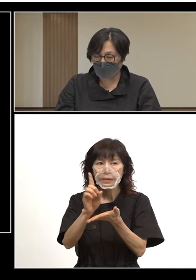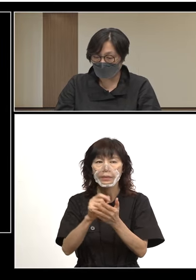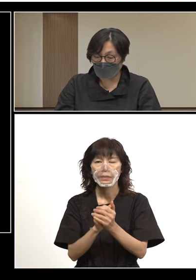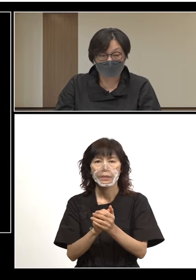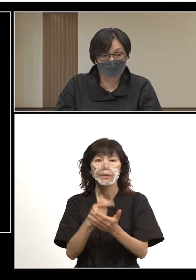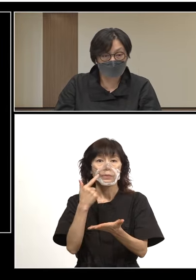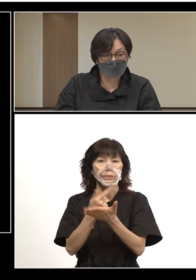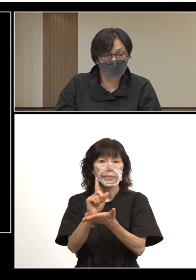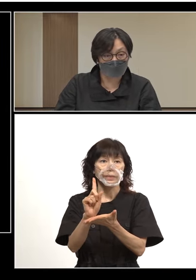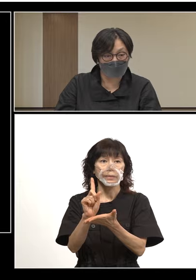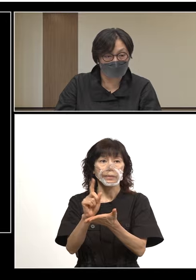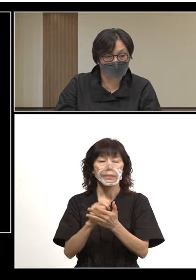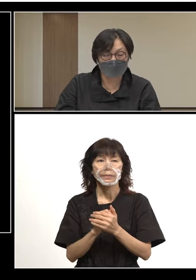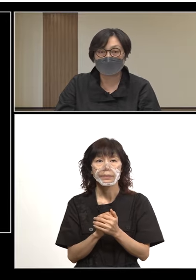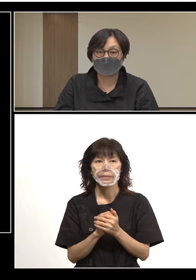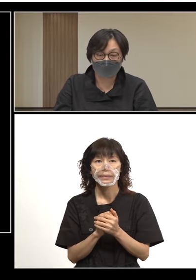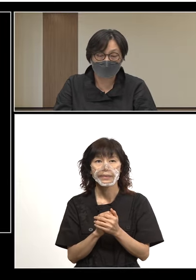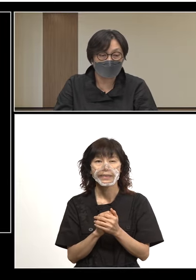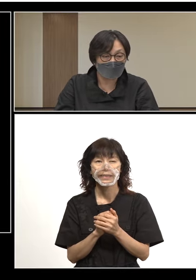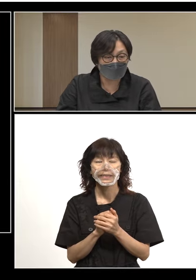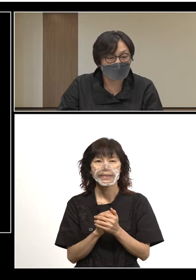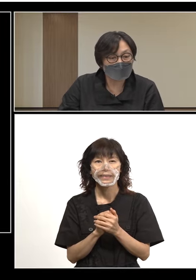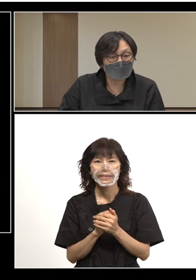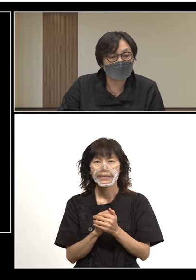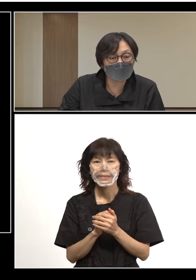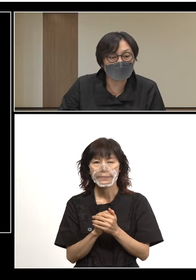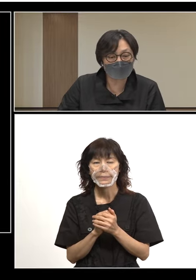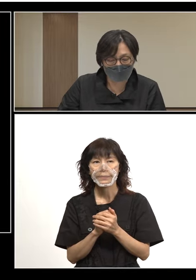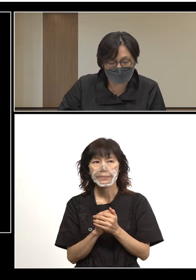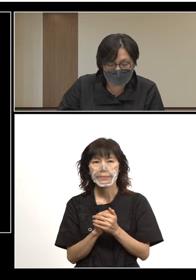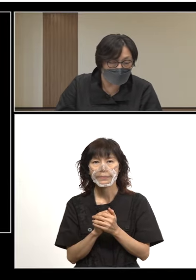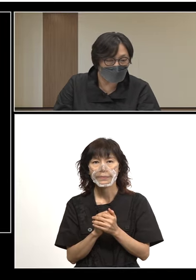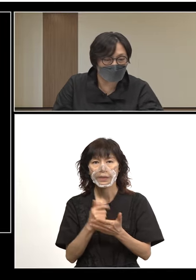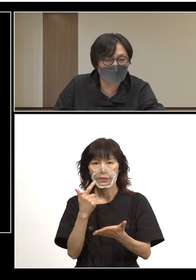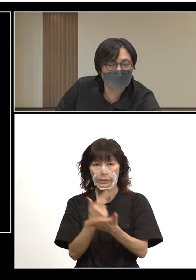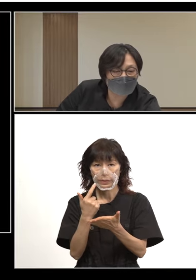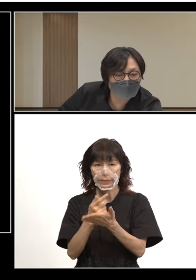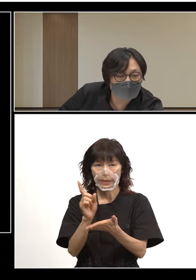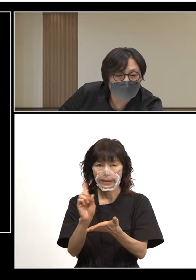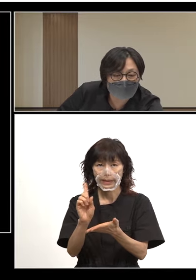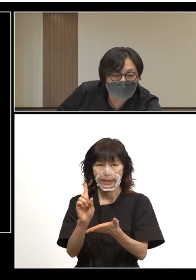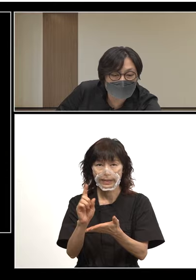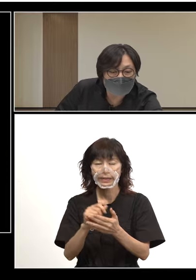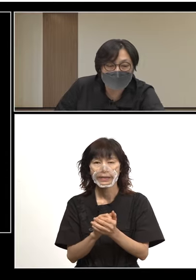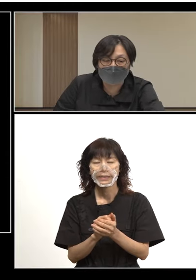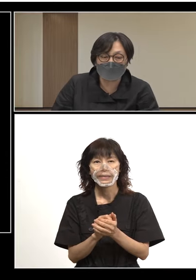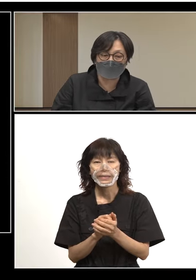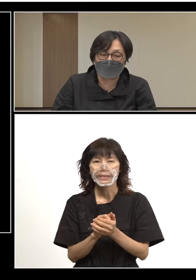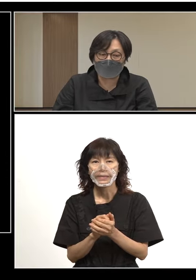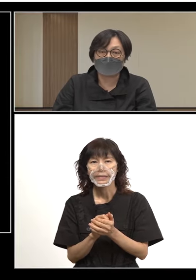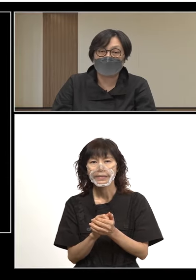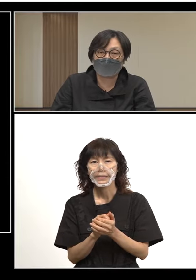好重要，對唔住啊，睇翻呢個 slide 係啦。其中一個好重要嘅咧，我要睇睇先，唔好意思。